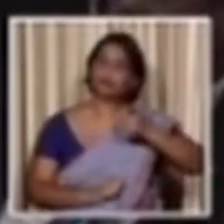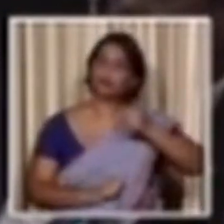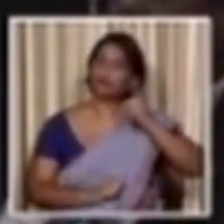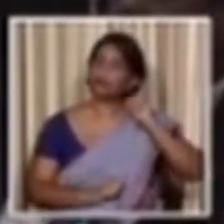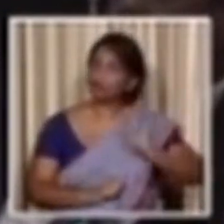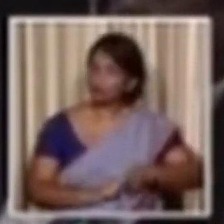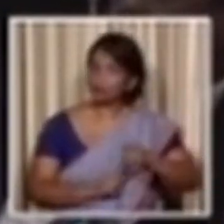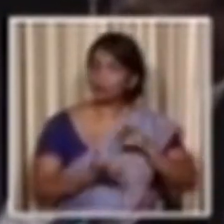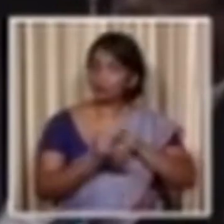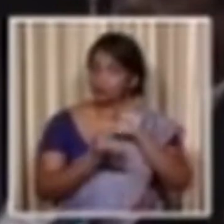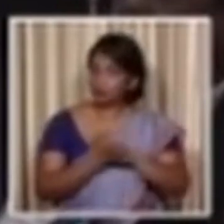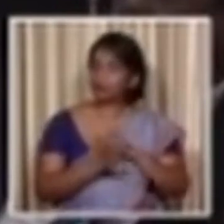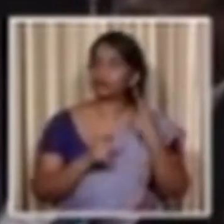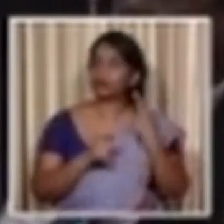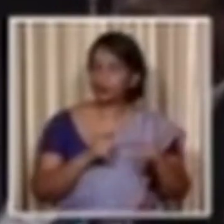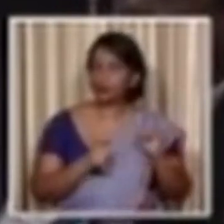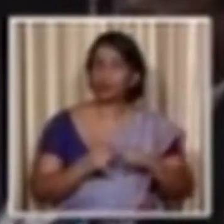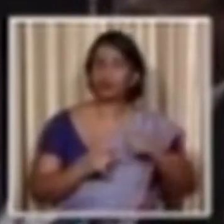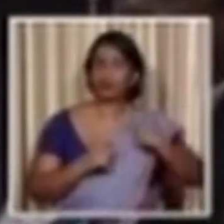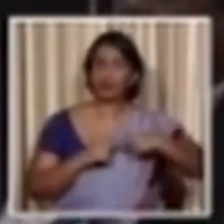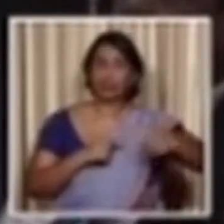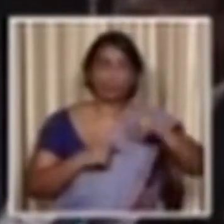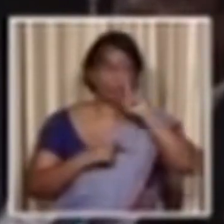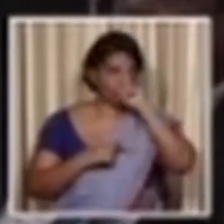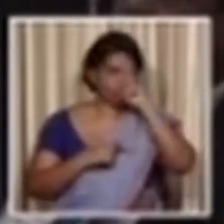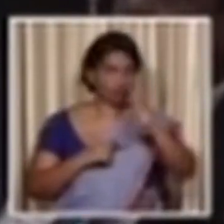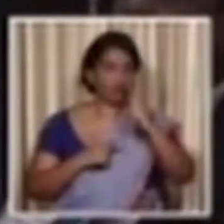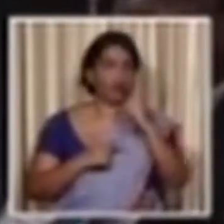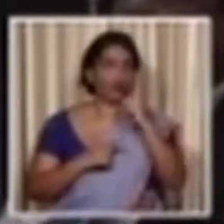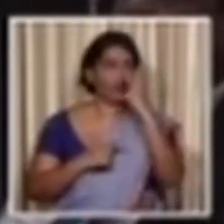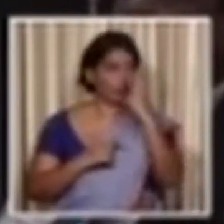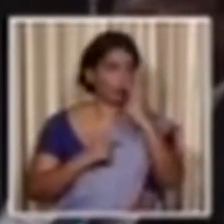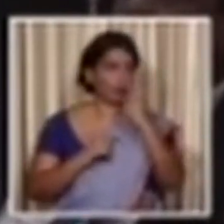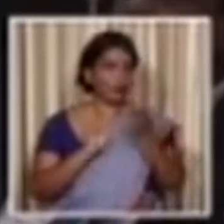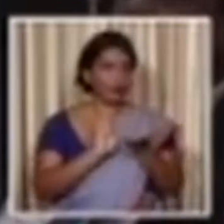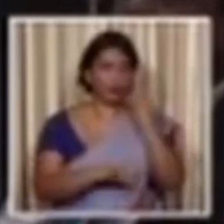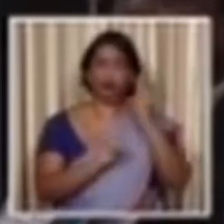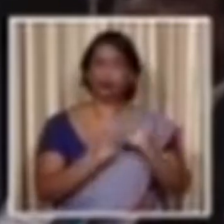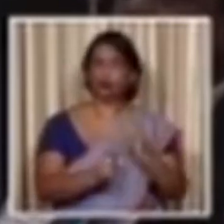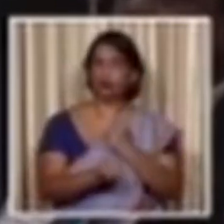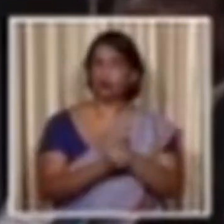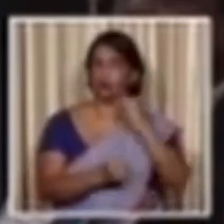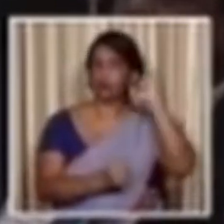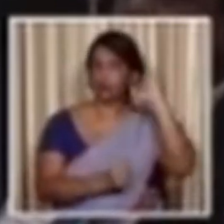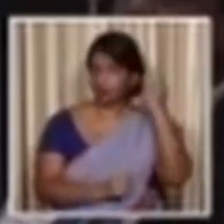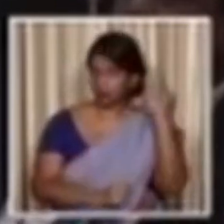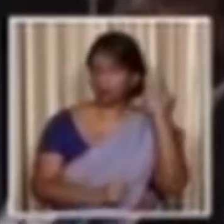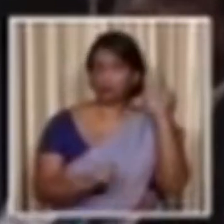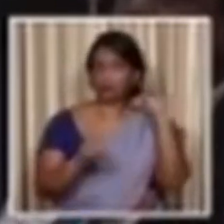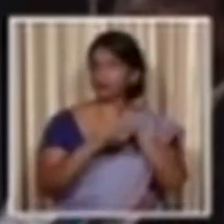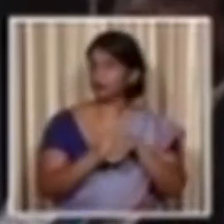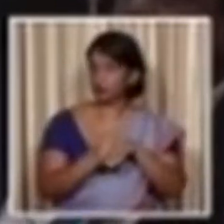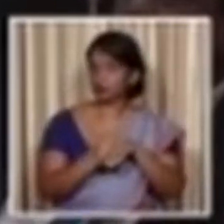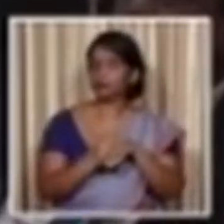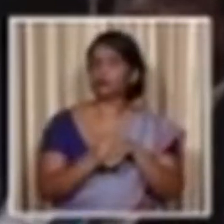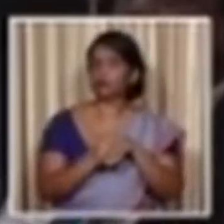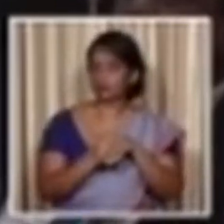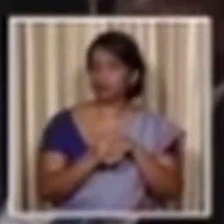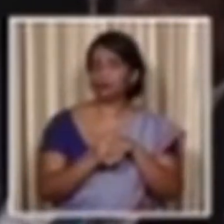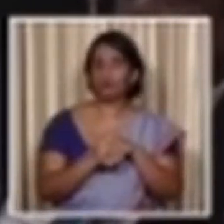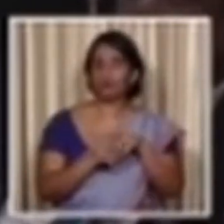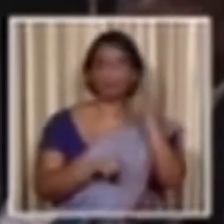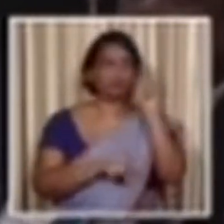කර ඇත්නම් මිස දින 14කට නොවැඩි කාලයක් අඛණ්ඩව පොලිස්පති ධූරය කටයුතු කිරීමට